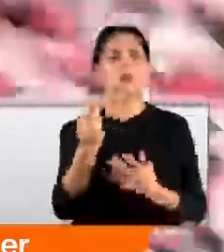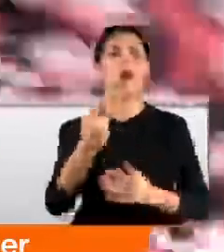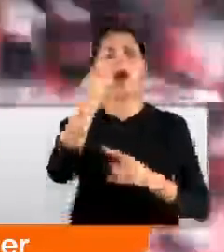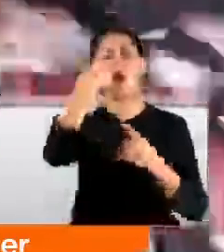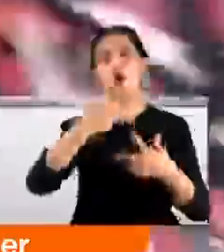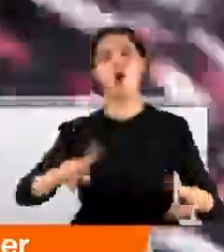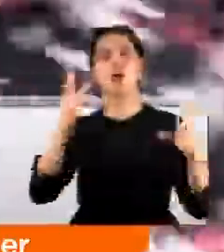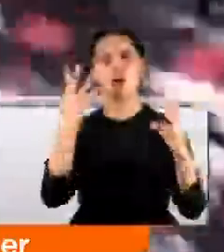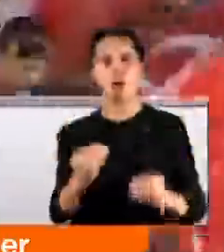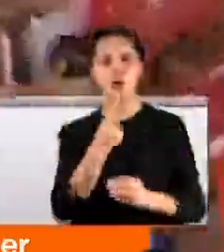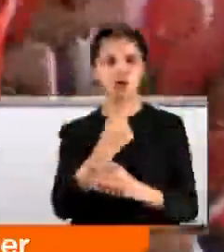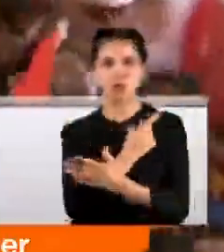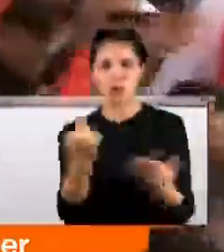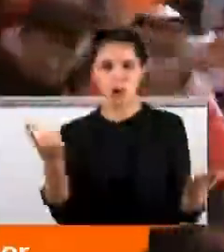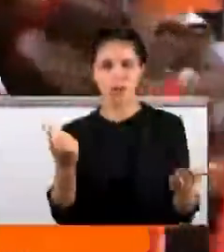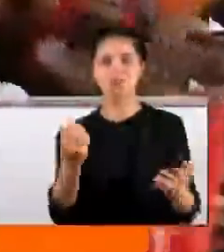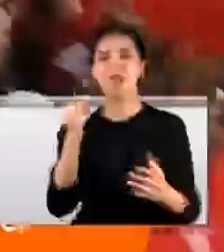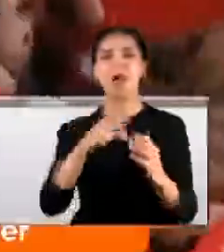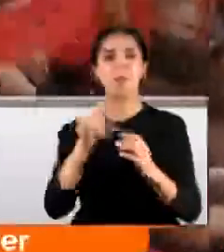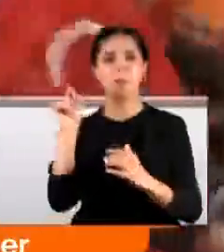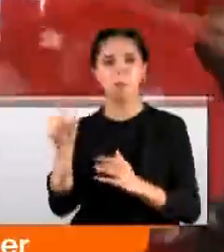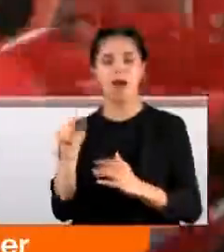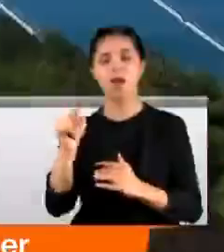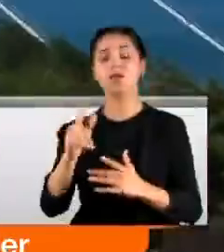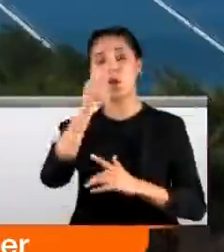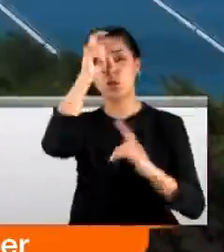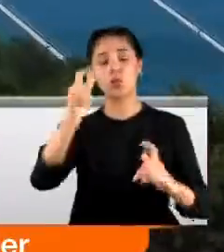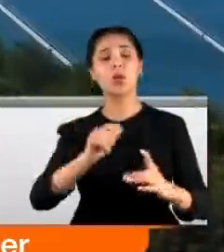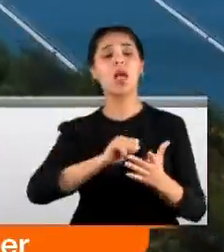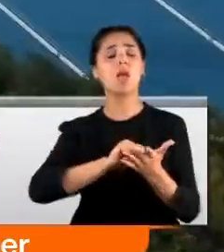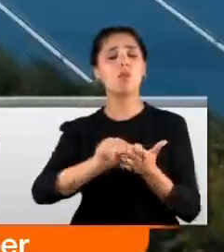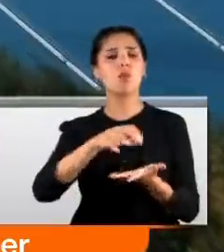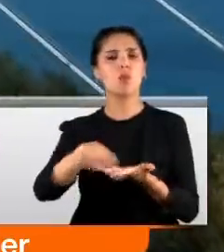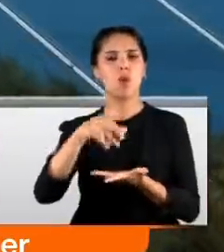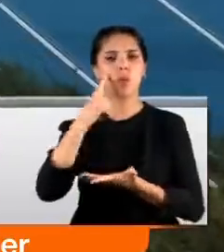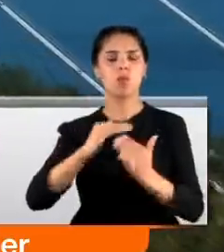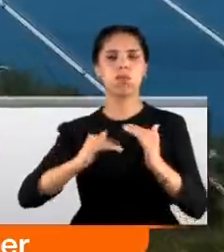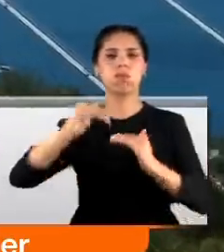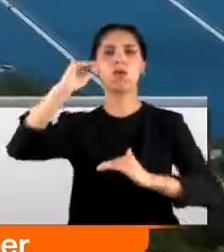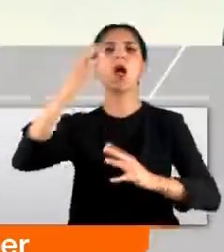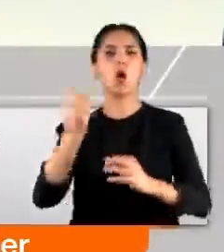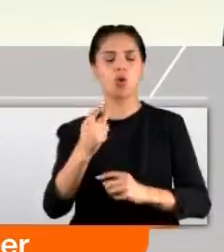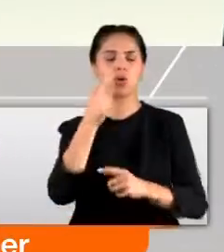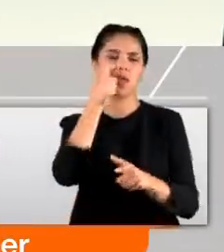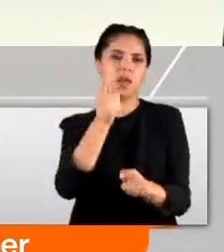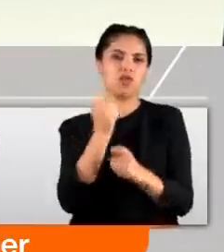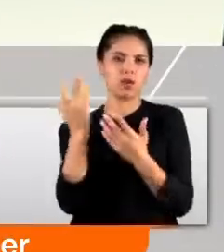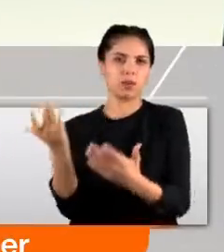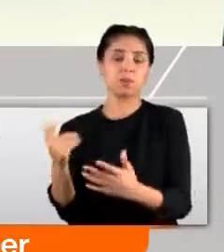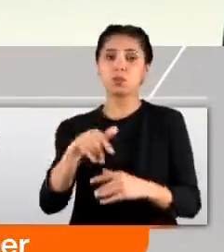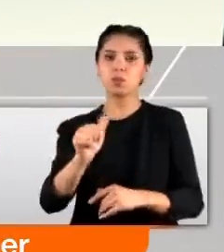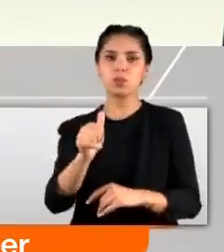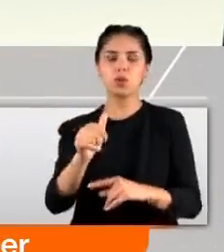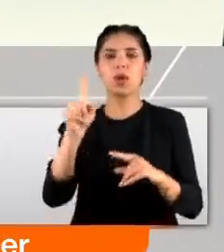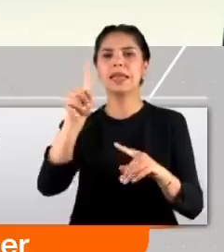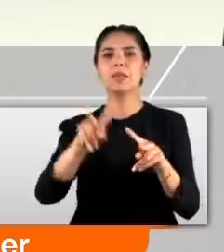bir ülke olduğunu vurgularken, AK Parti'nin Türkiye'yi her alanda üst sıralara çıkardığının altını çizdi. Bugün